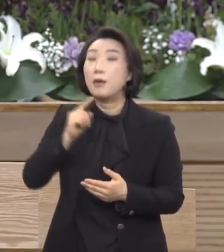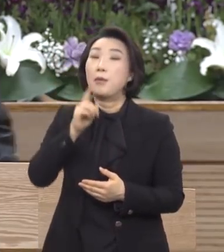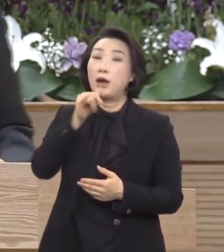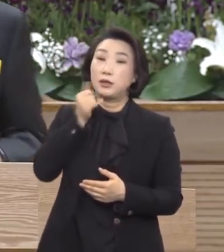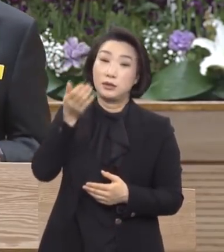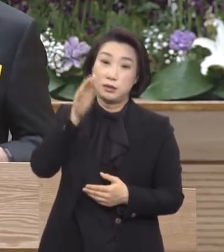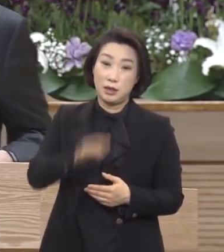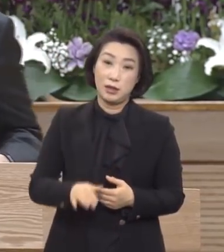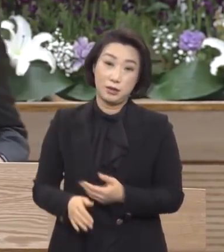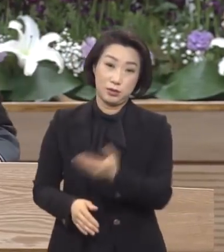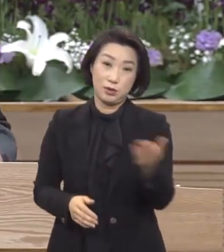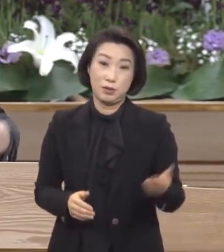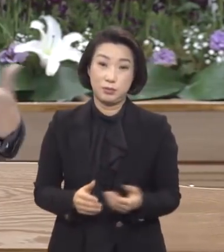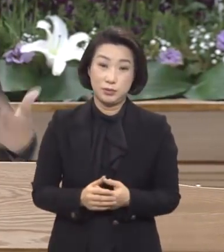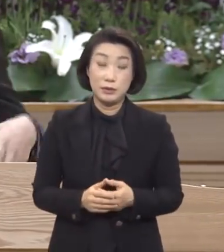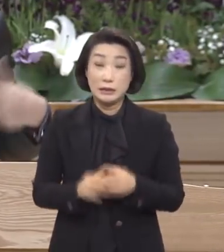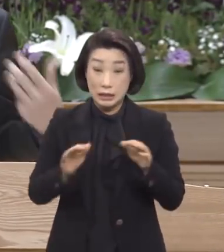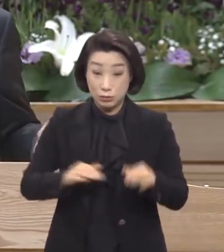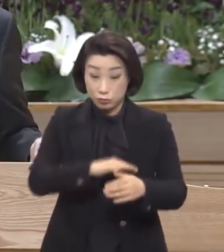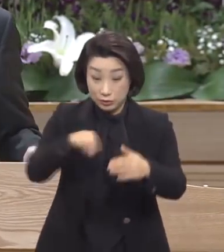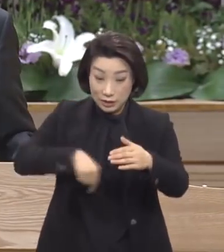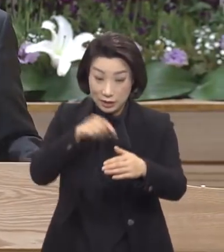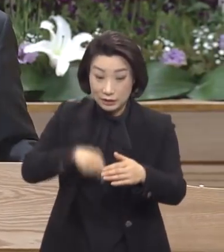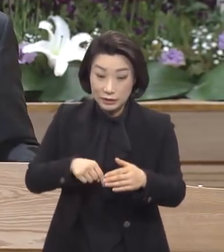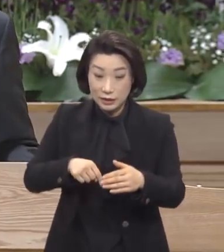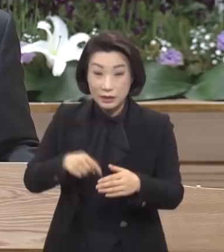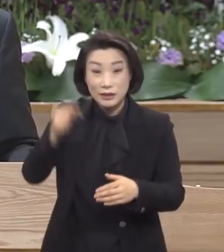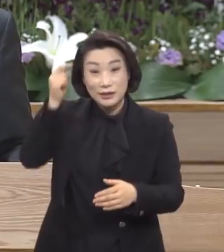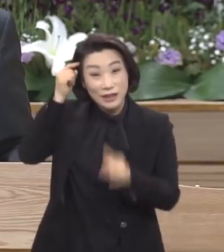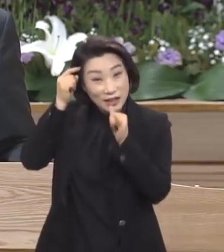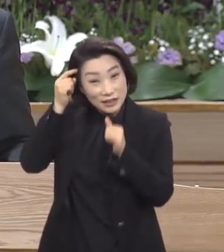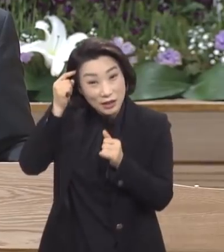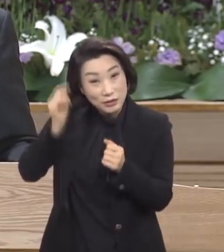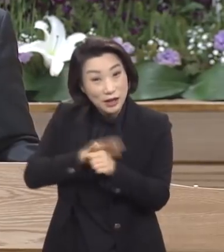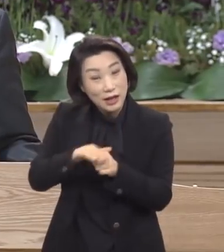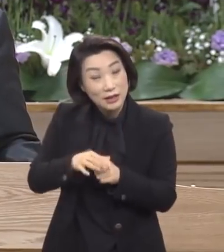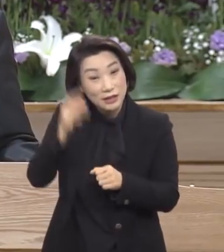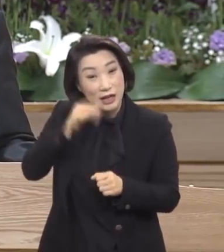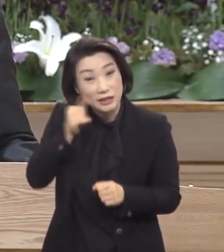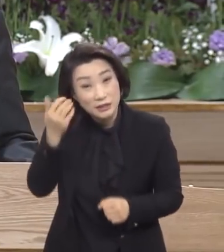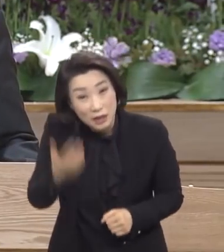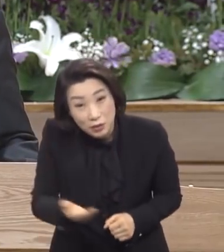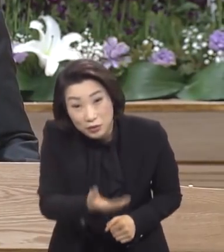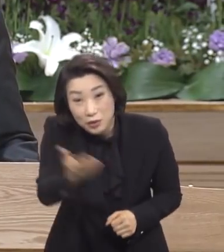말하는데 우리 속에 그럴 의향이 있느냐?